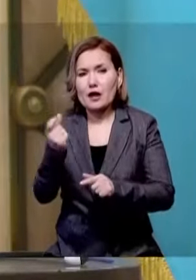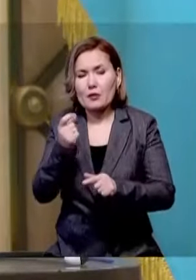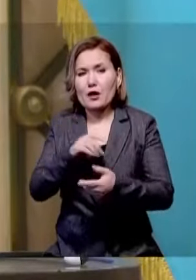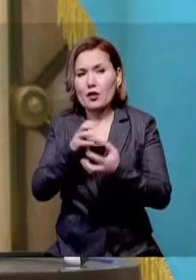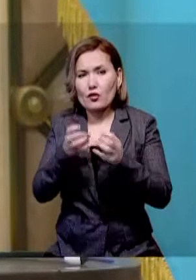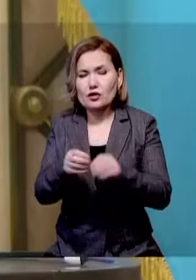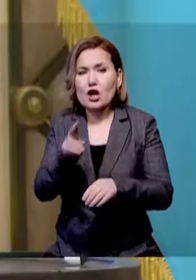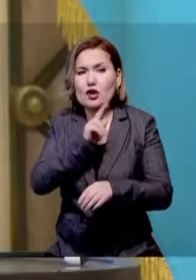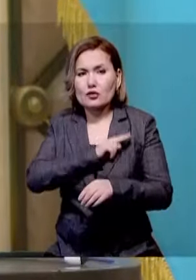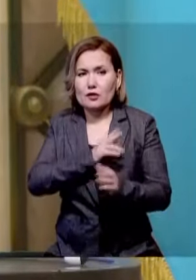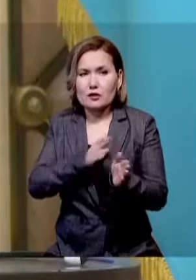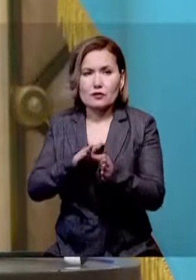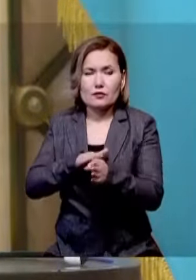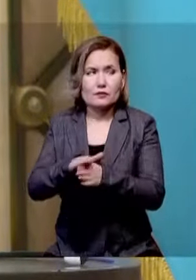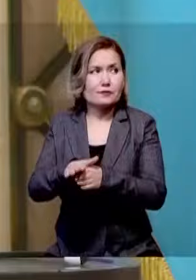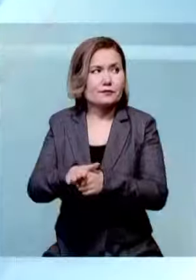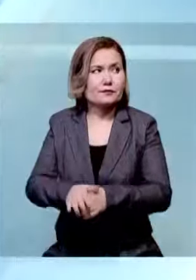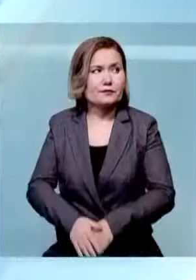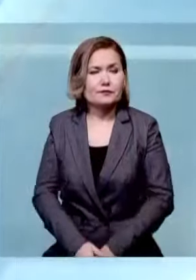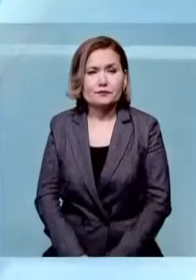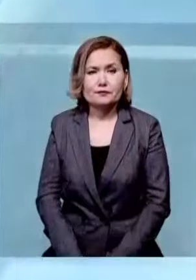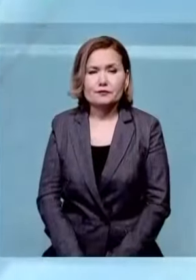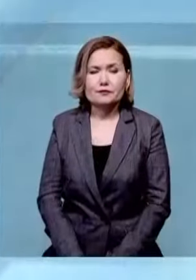салдарға әкеп соқтырмайды.